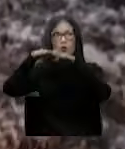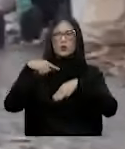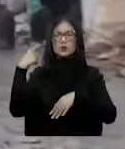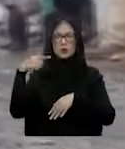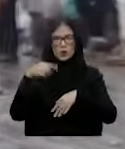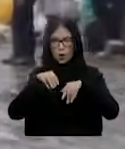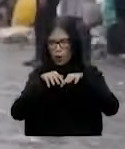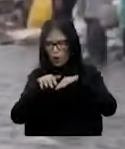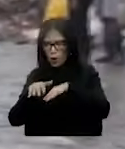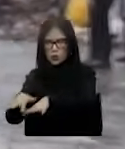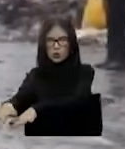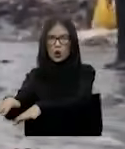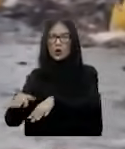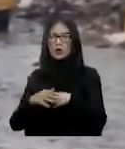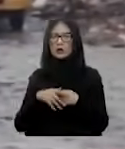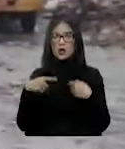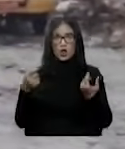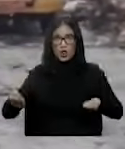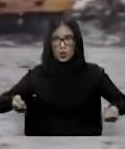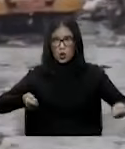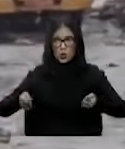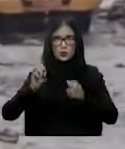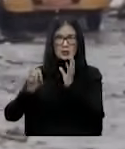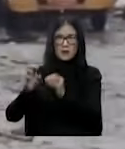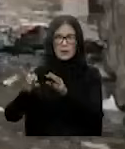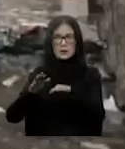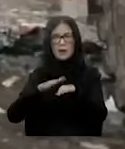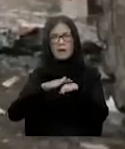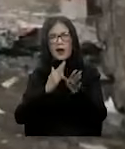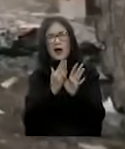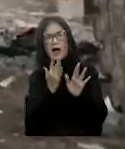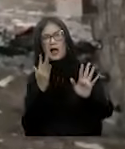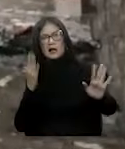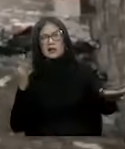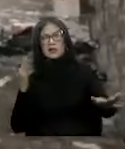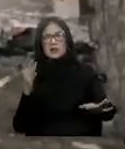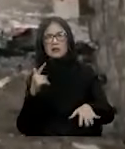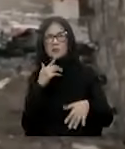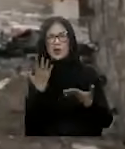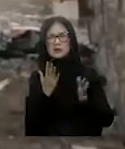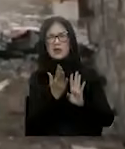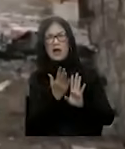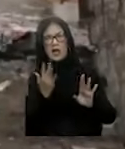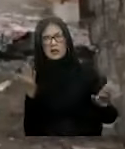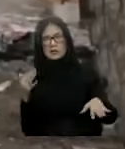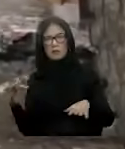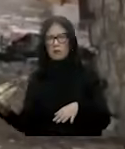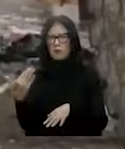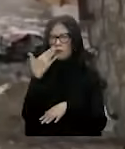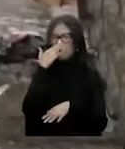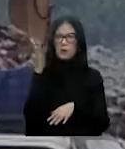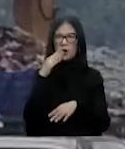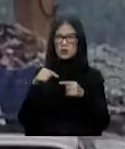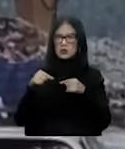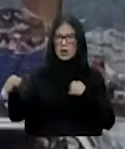longsor. Antrean truk sampah seolah menjadi pemandangan lumrah. Bau menyengat TPA bahkan tercium dari radius puluhan